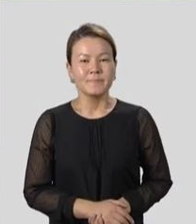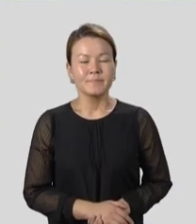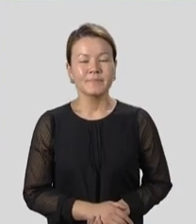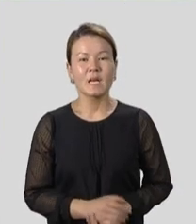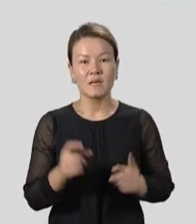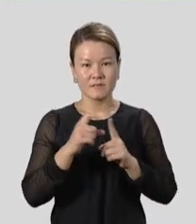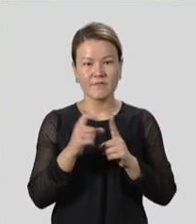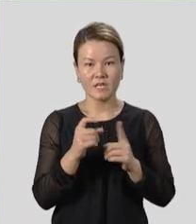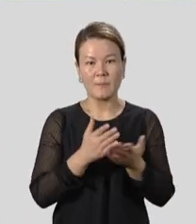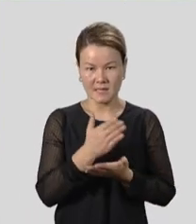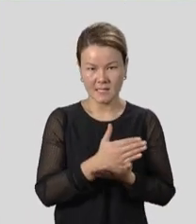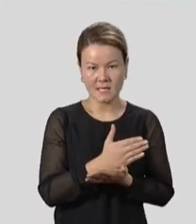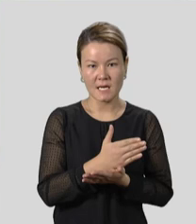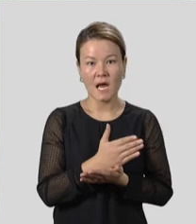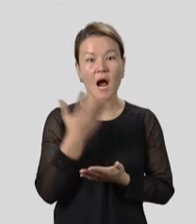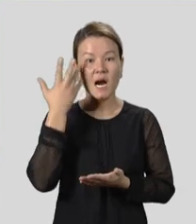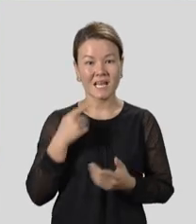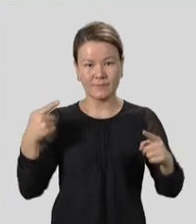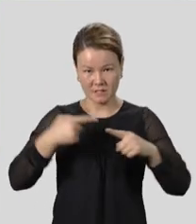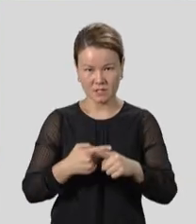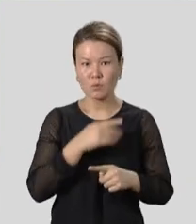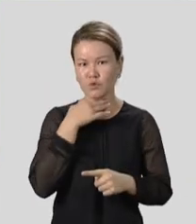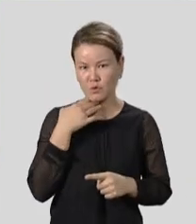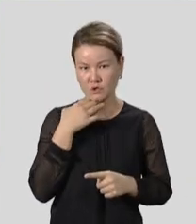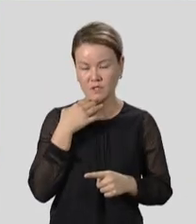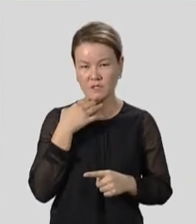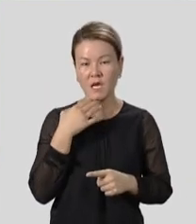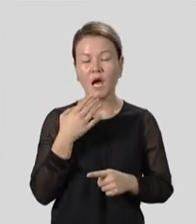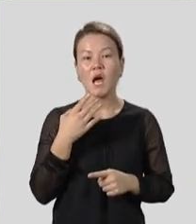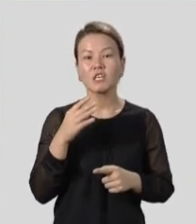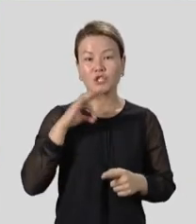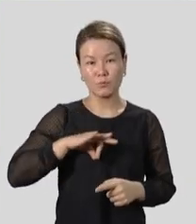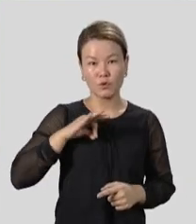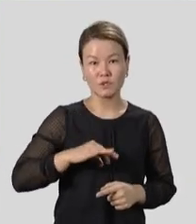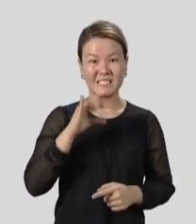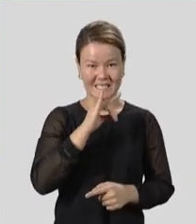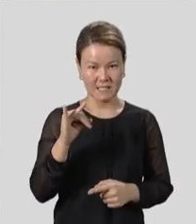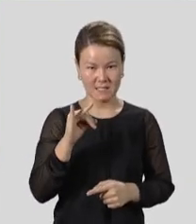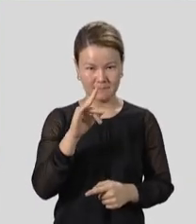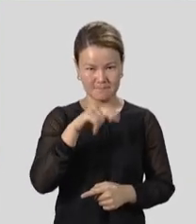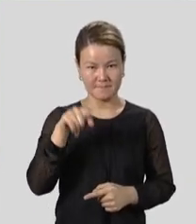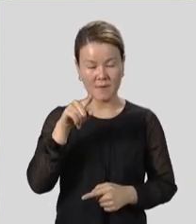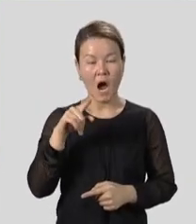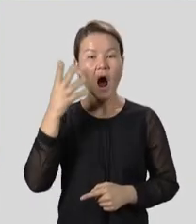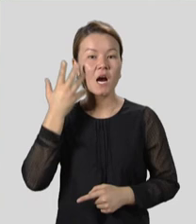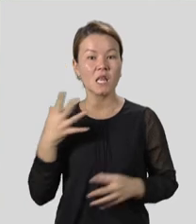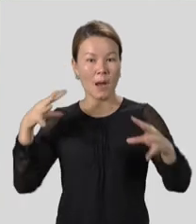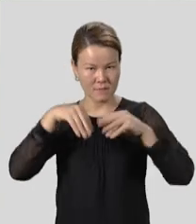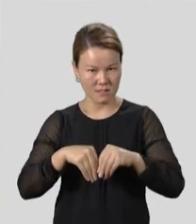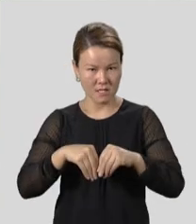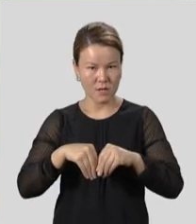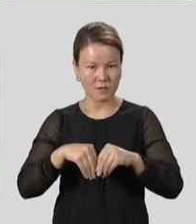В словесной модели при пересечении двух множеств используется союз «и». При